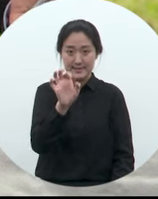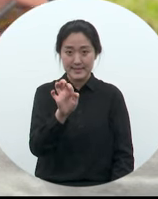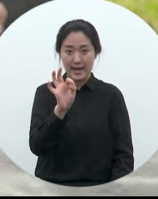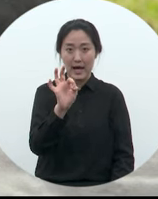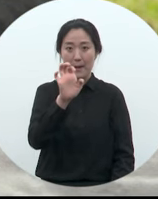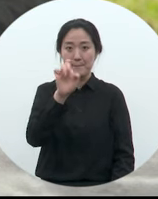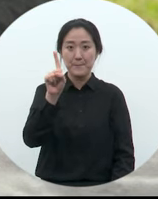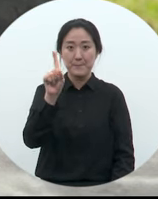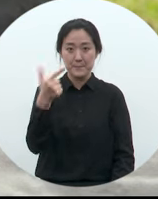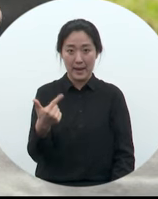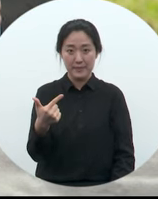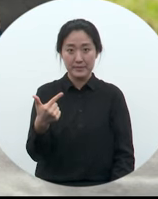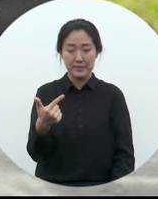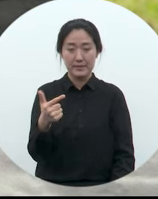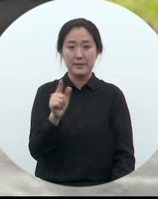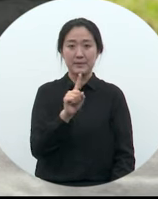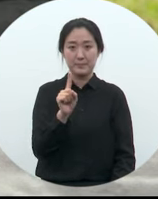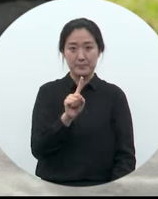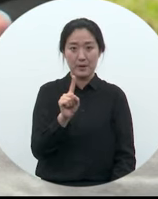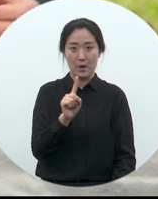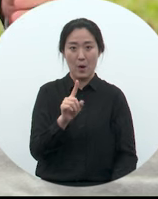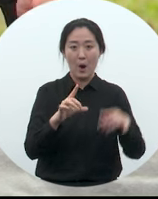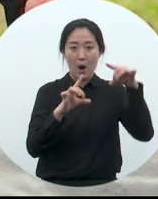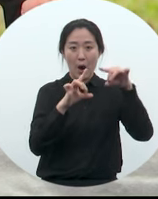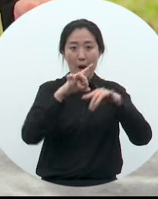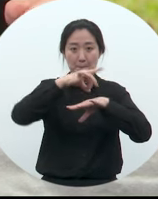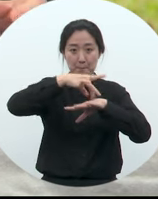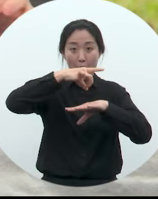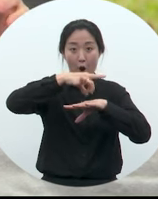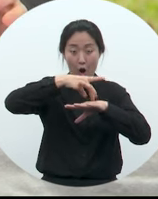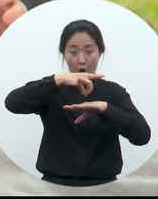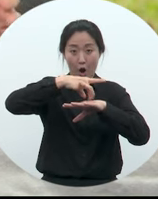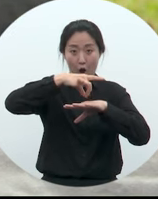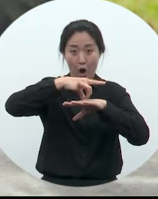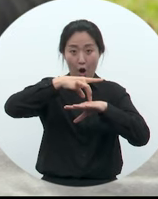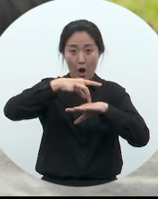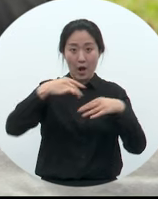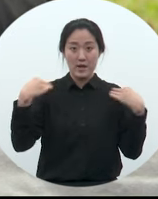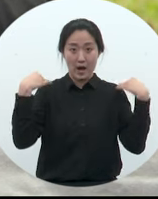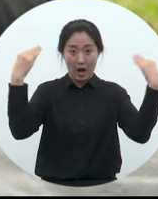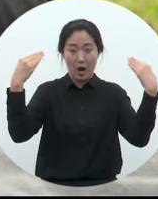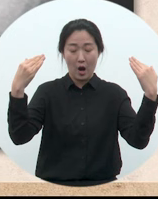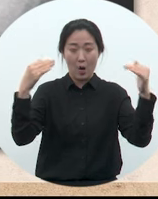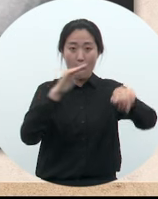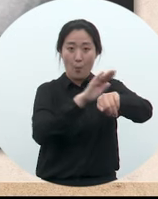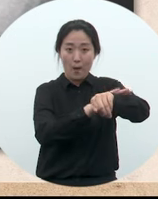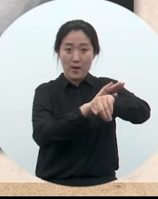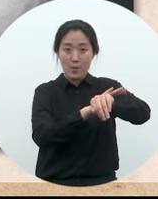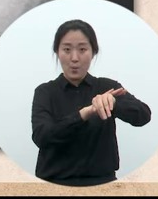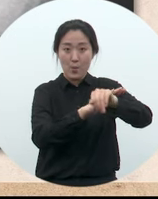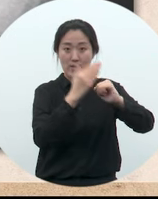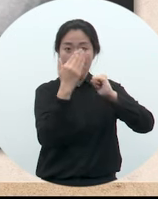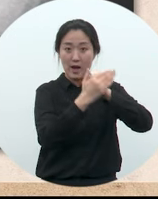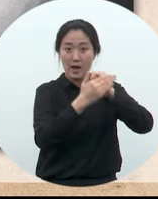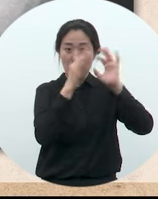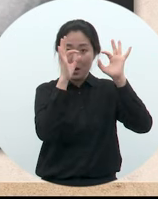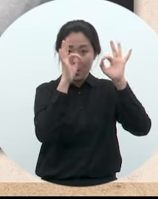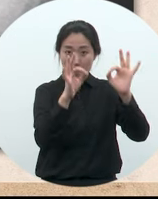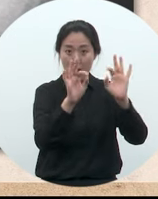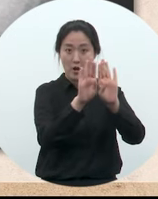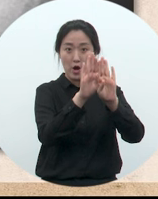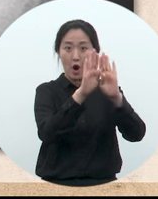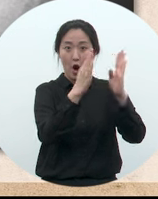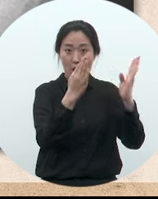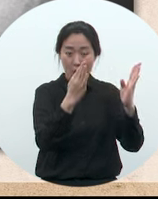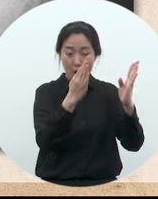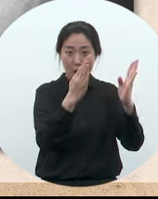성장판이라는 것을 얘기를 많이 들어보셨을 겁니다. 이 성장판이라고 하는 것은 뼈가 자라는 곳입니다. 왼쪽 그림에 보게 되면은